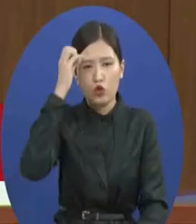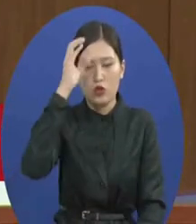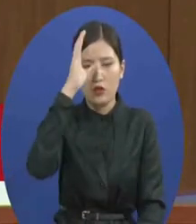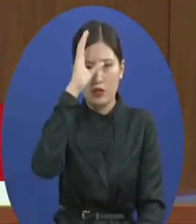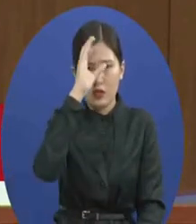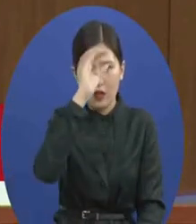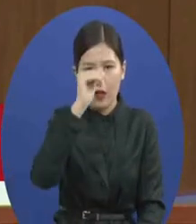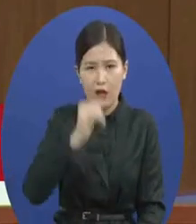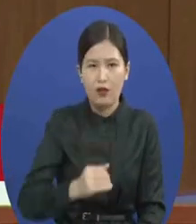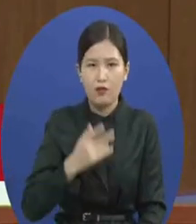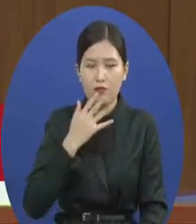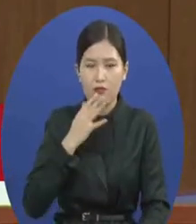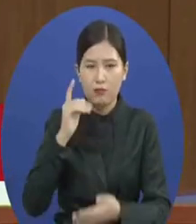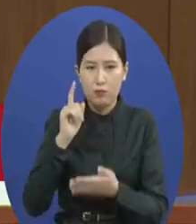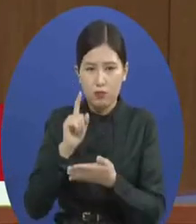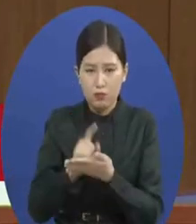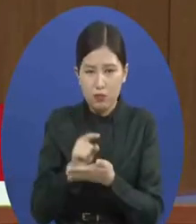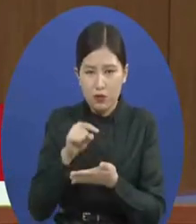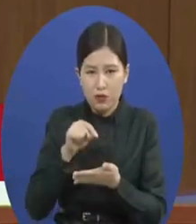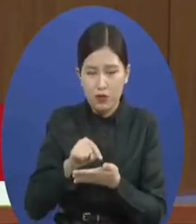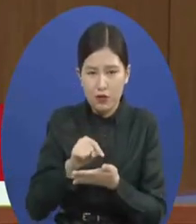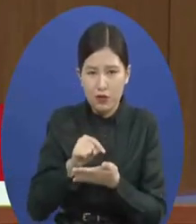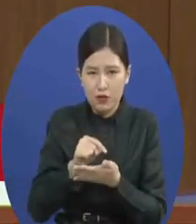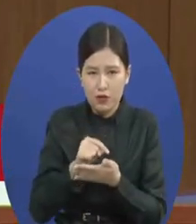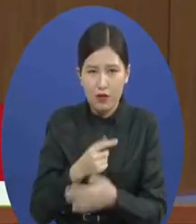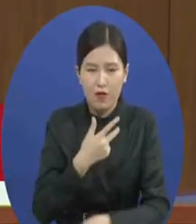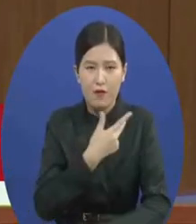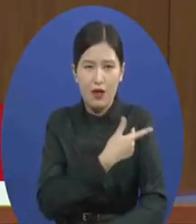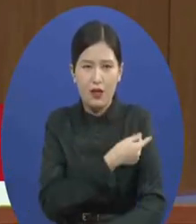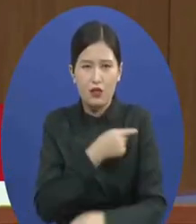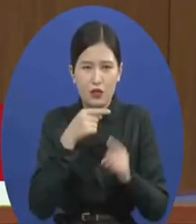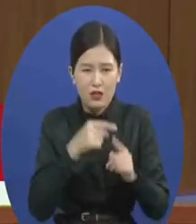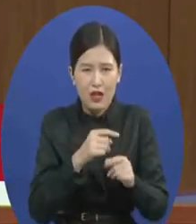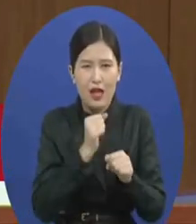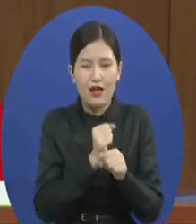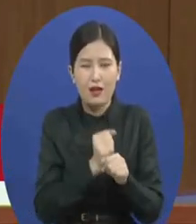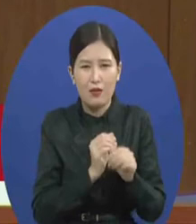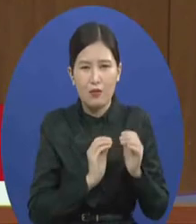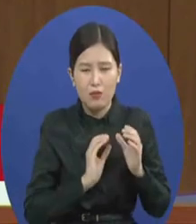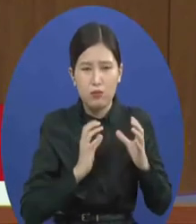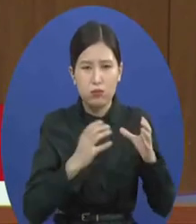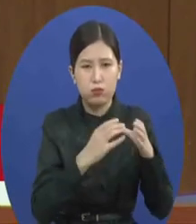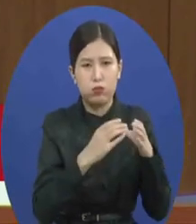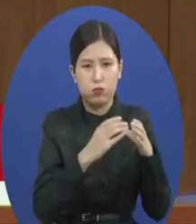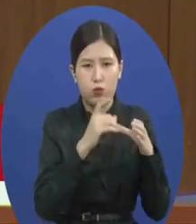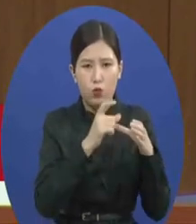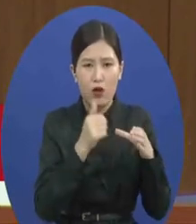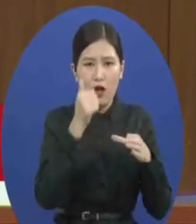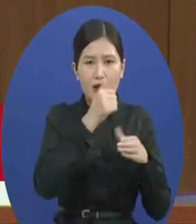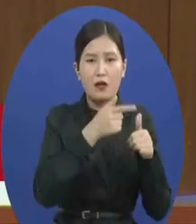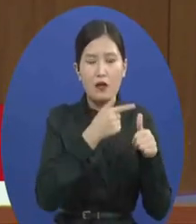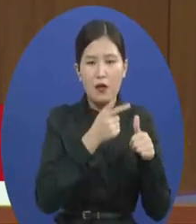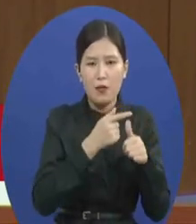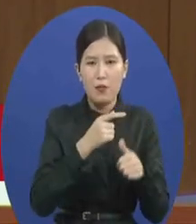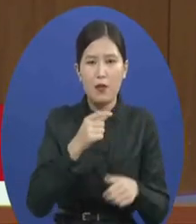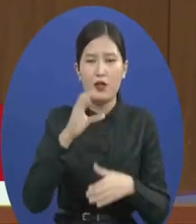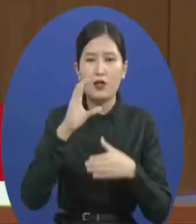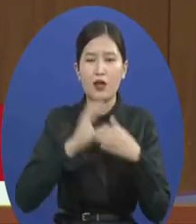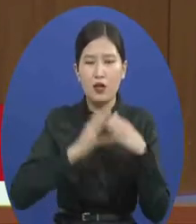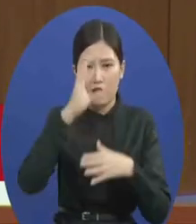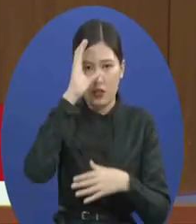захирамжаар вакцины ажлын хэсэг байгуулагдсан. Сангийн сайдар ахлуулсан ажлын хэсэг өндөр ажиллаж